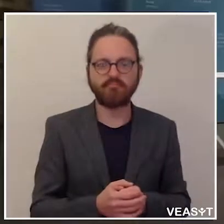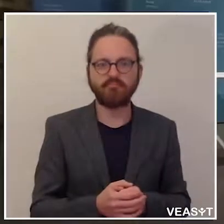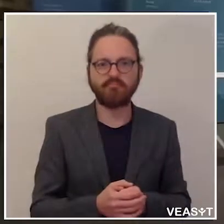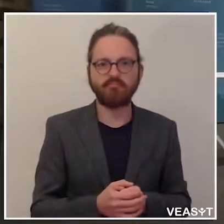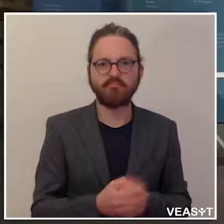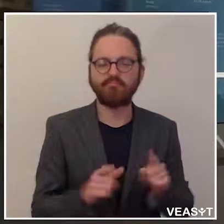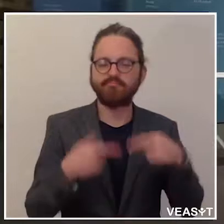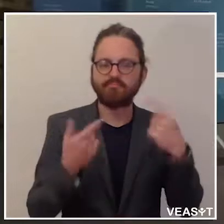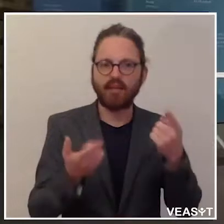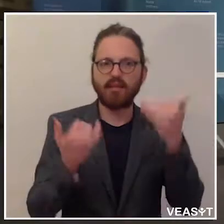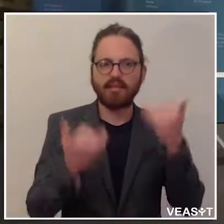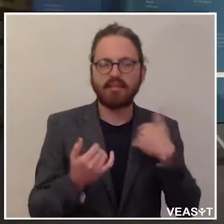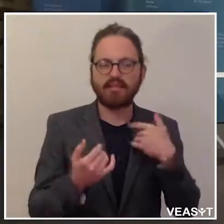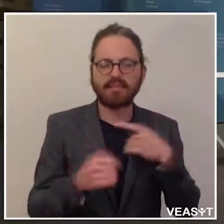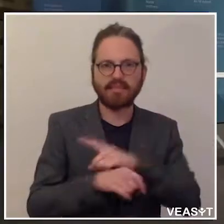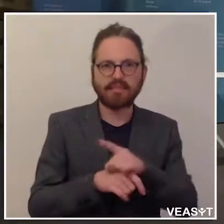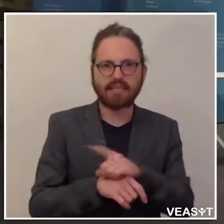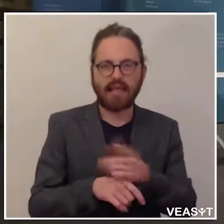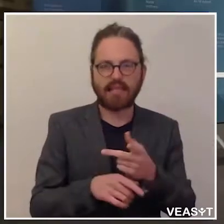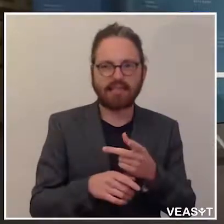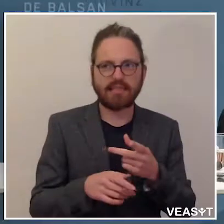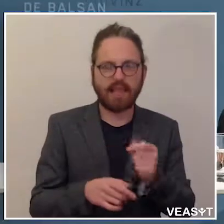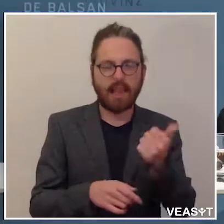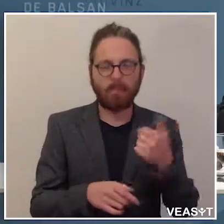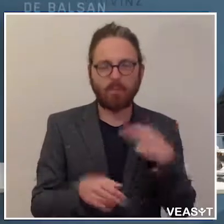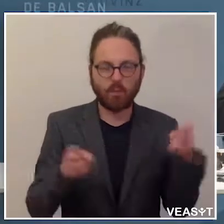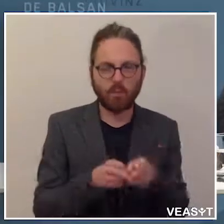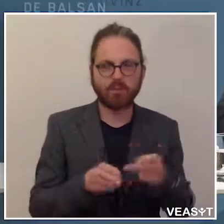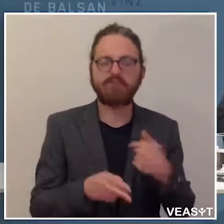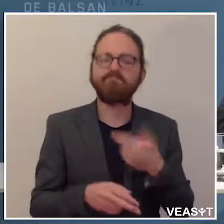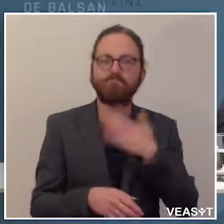il team vs and science in the